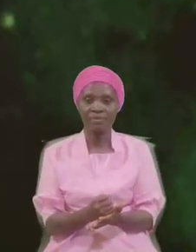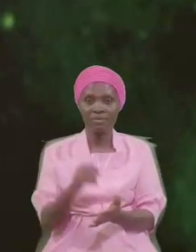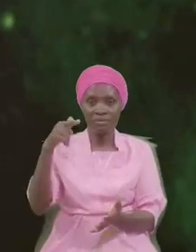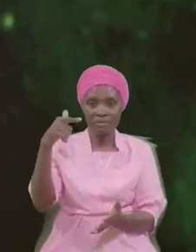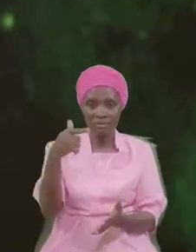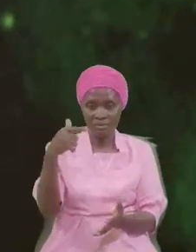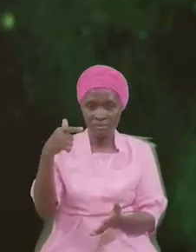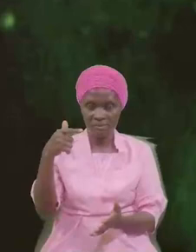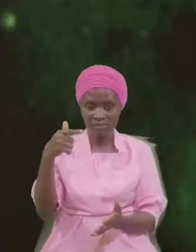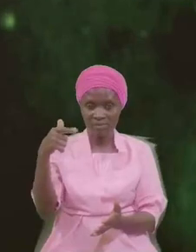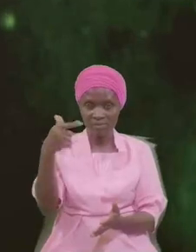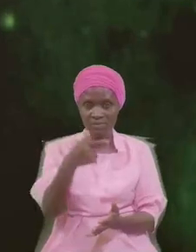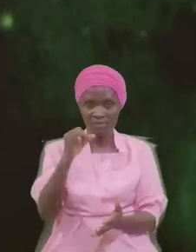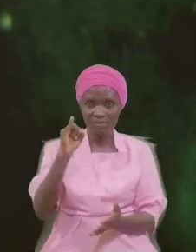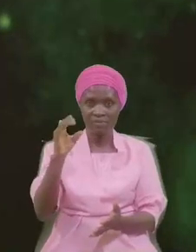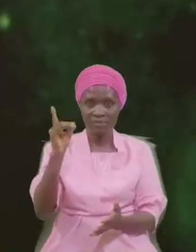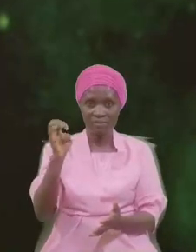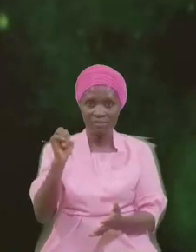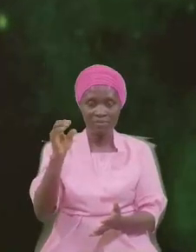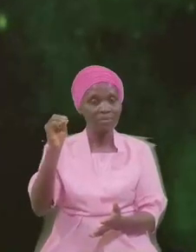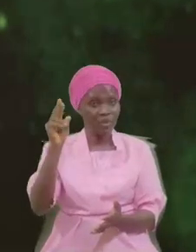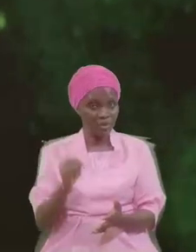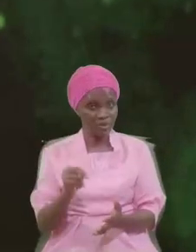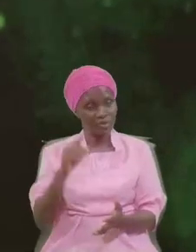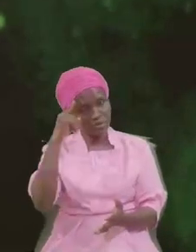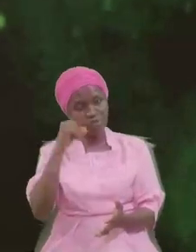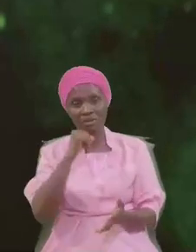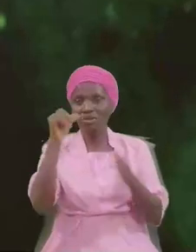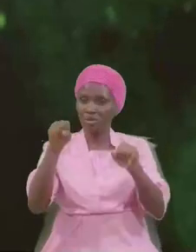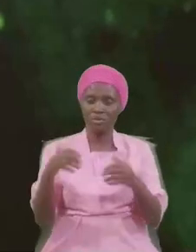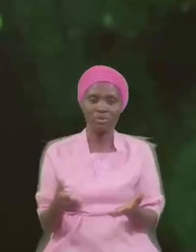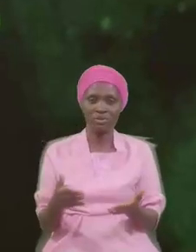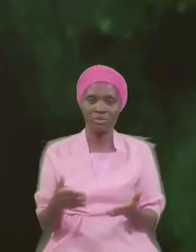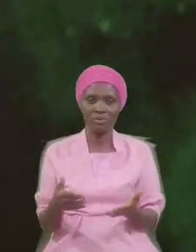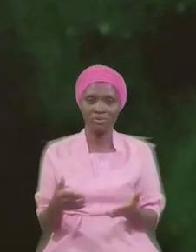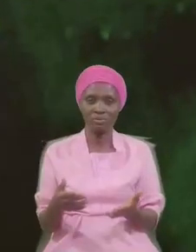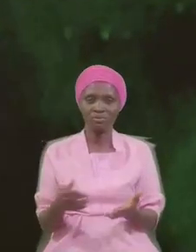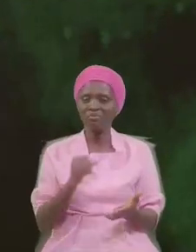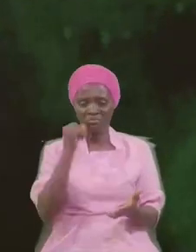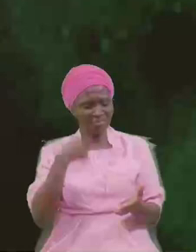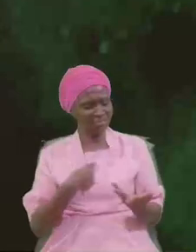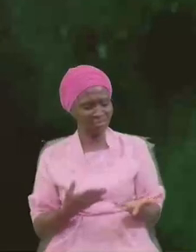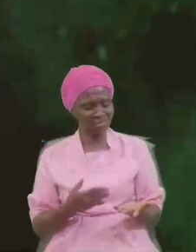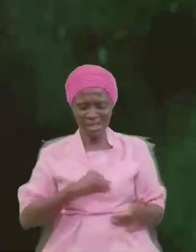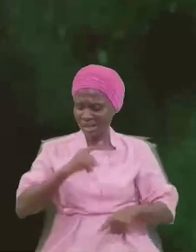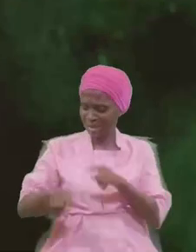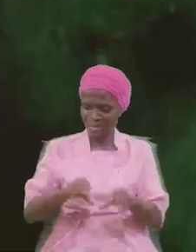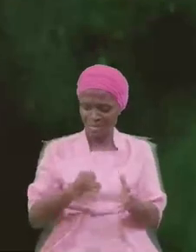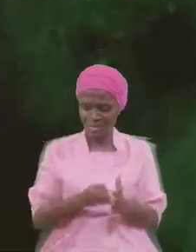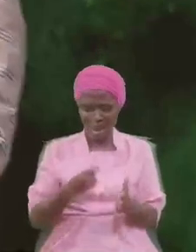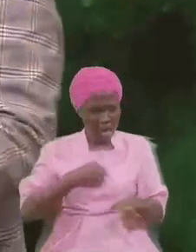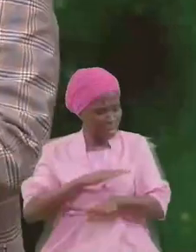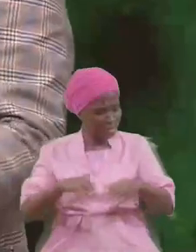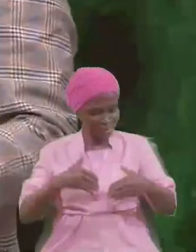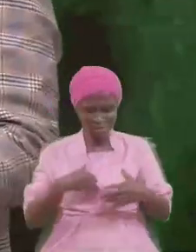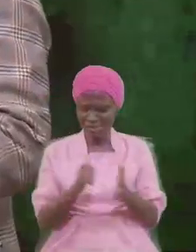Gédéon croyait que ce n'est pas possible. Pas moi. Je n'ai pas cette position. Je n'ai pas